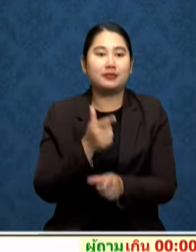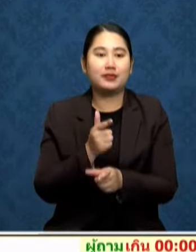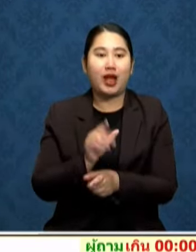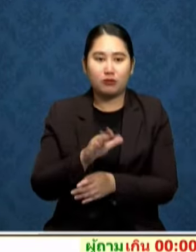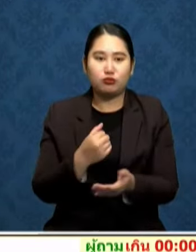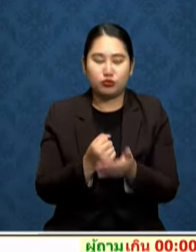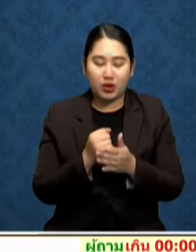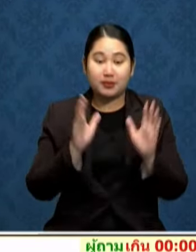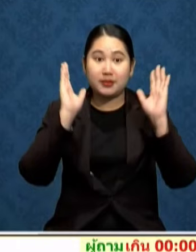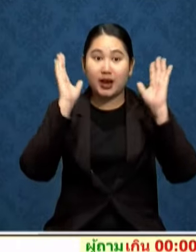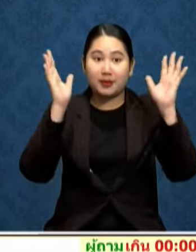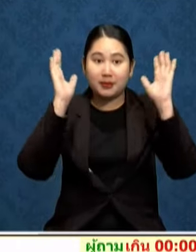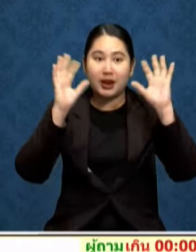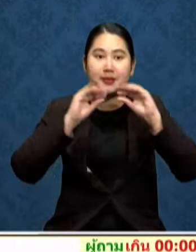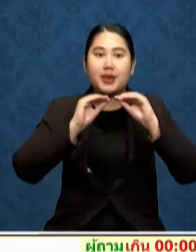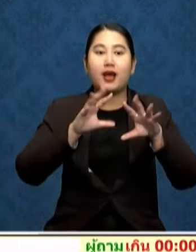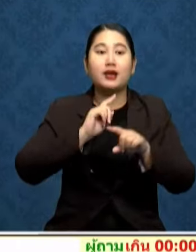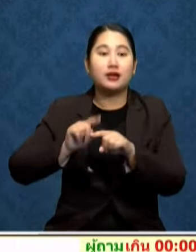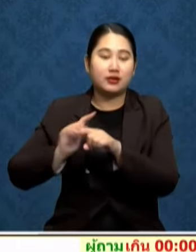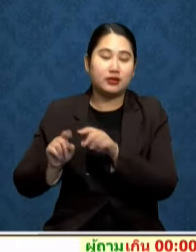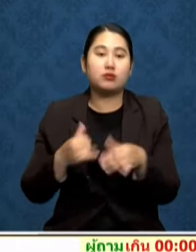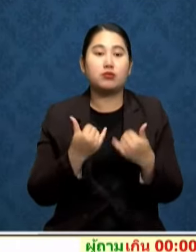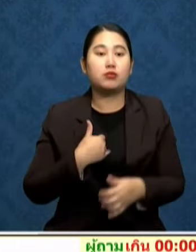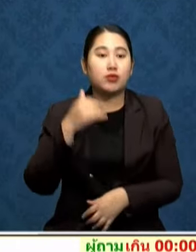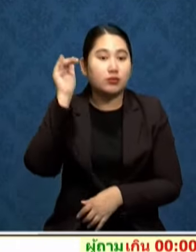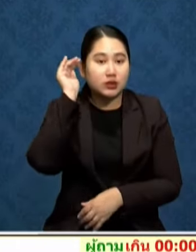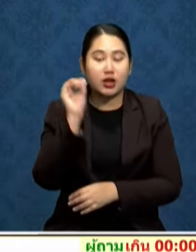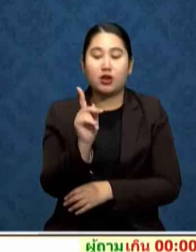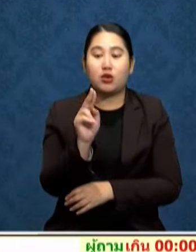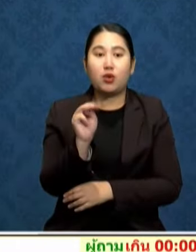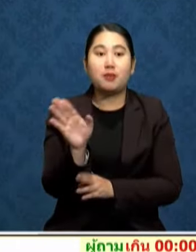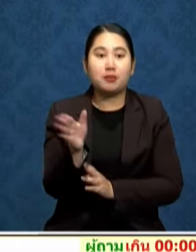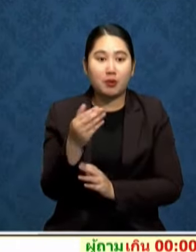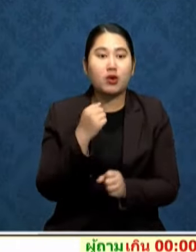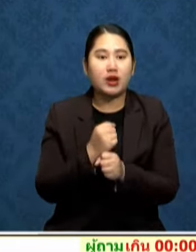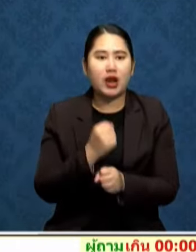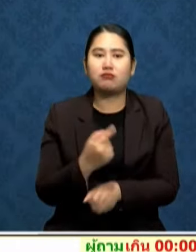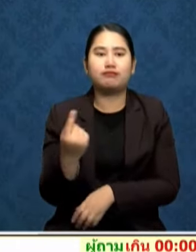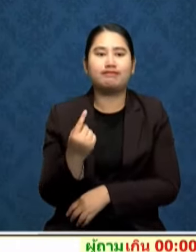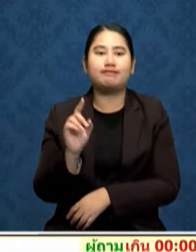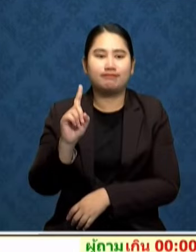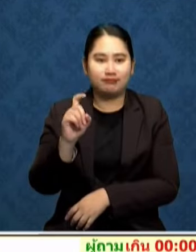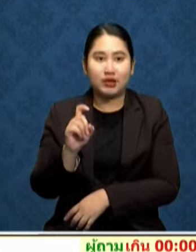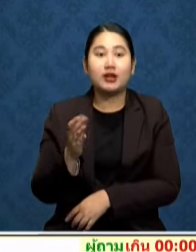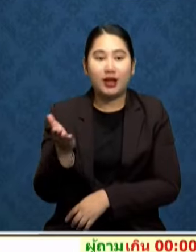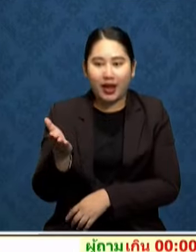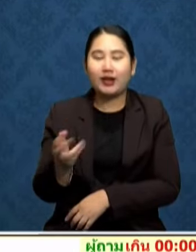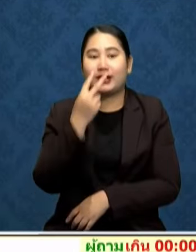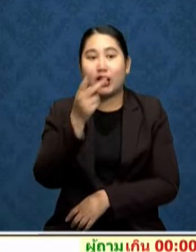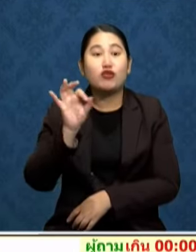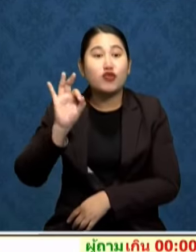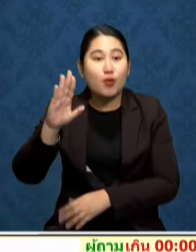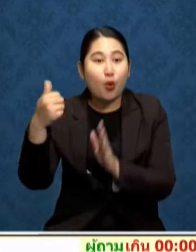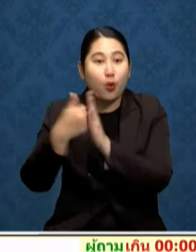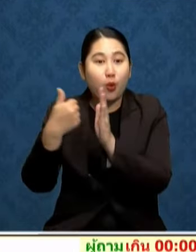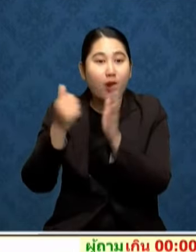ยกันจับนะครับการประชาสัมพันธ์เรื่องนี้เนี่ยผมเชื่อว่ากรมประมงทำอย่างเดียวไม่ได้ท่านกายเนี่ยมีผู้ติดตามในโซเชียลมีเดีย